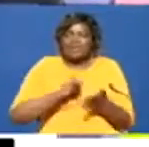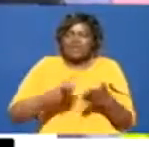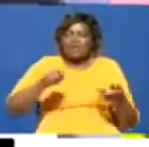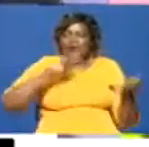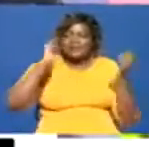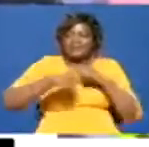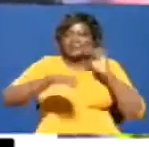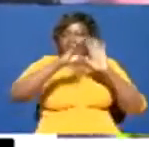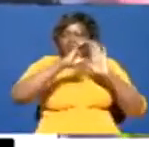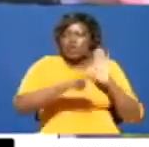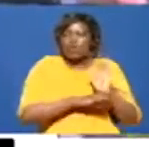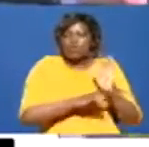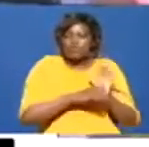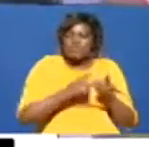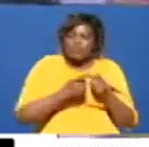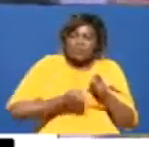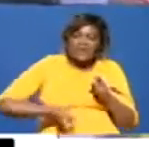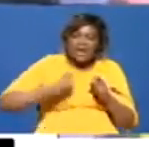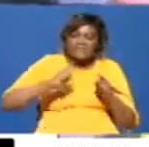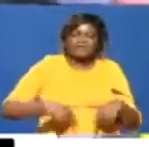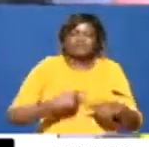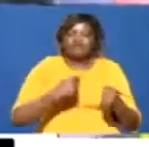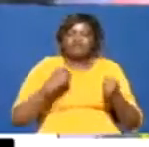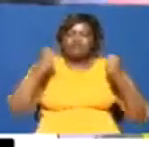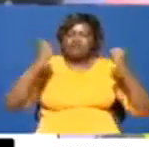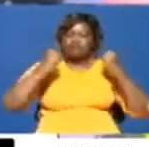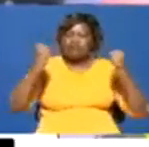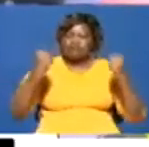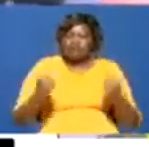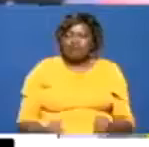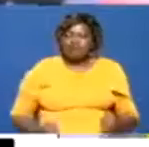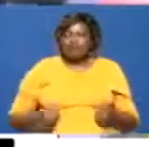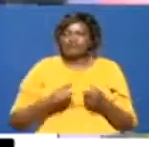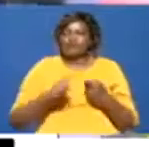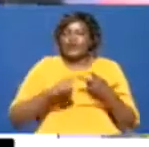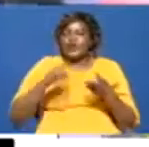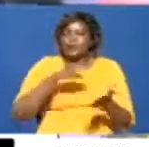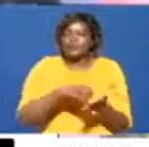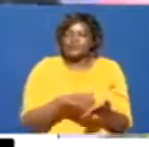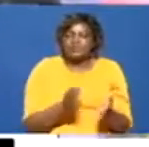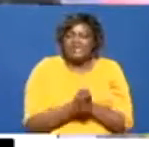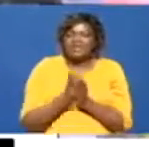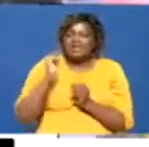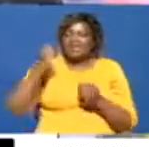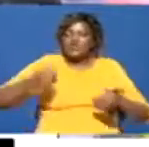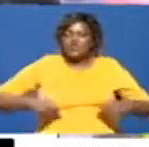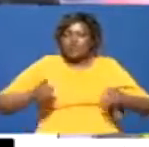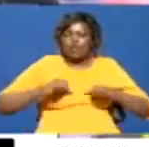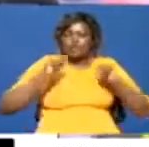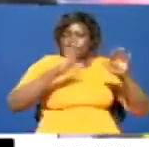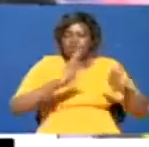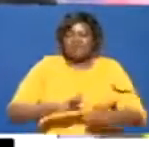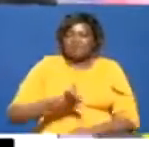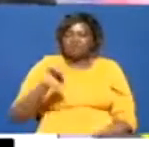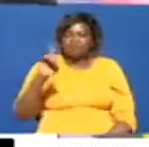katiba, tujiongezee mamlaka, tujiongezee vyeo, na vijana wa Kenya hawa wanahangaika.